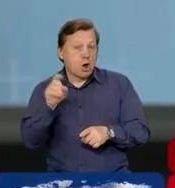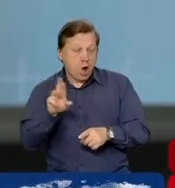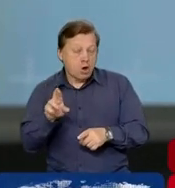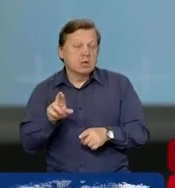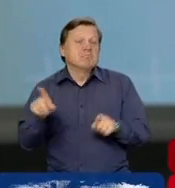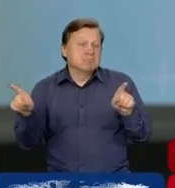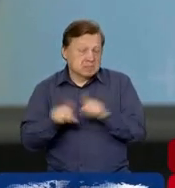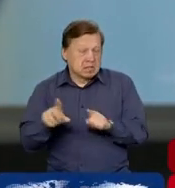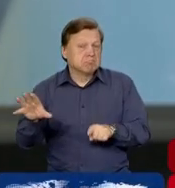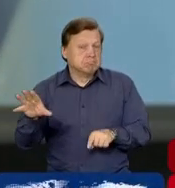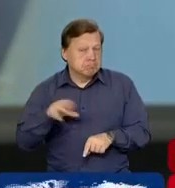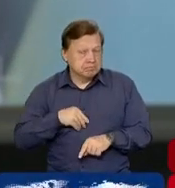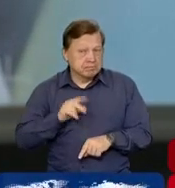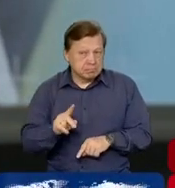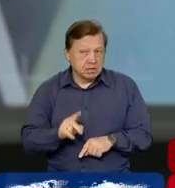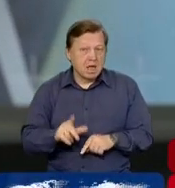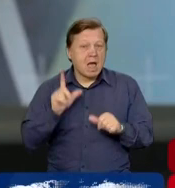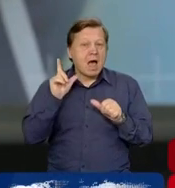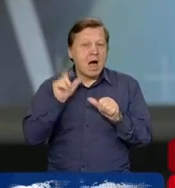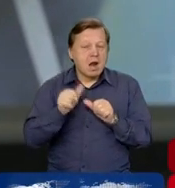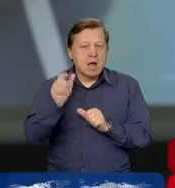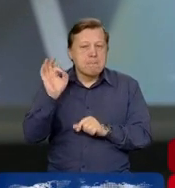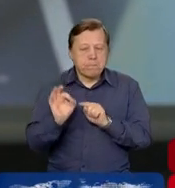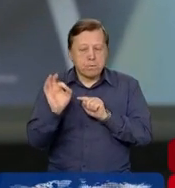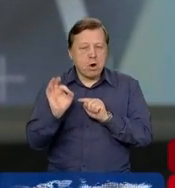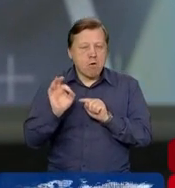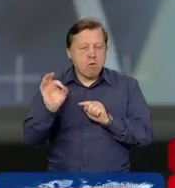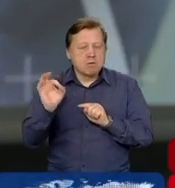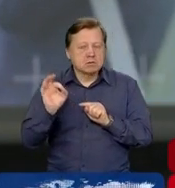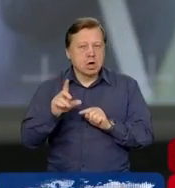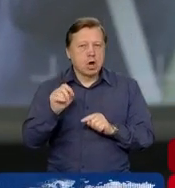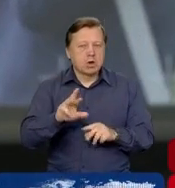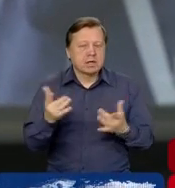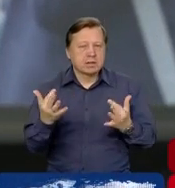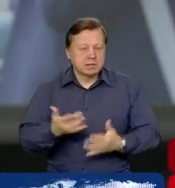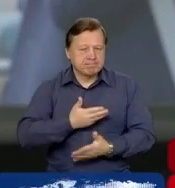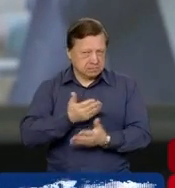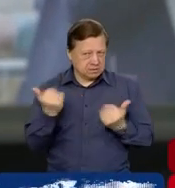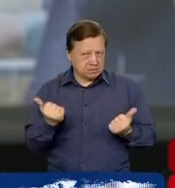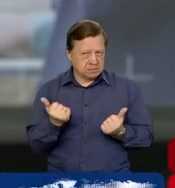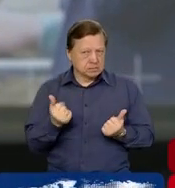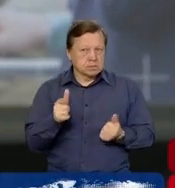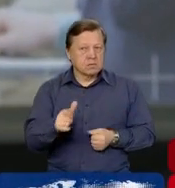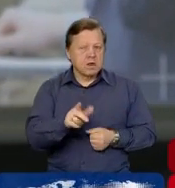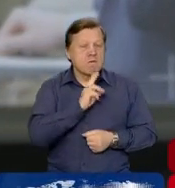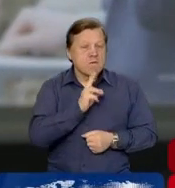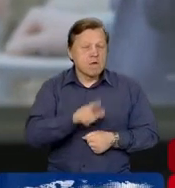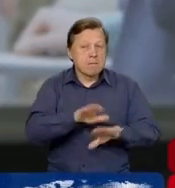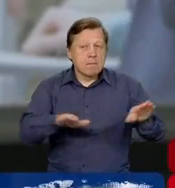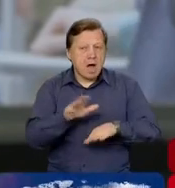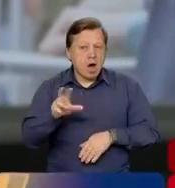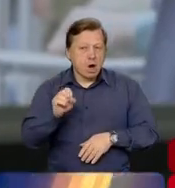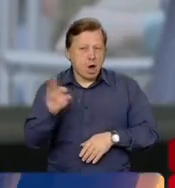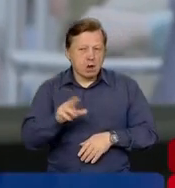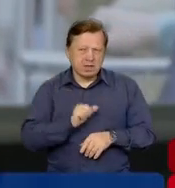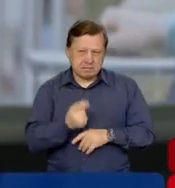rozbijał. Natomiast no, pytanie jest, w jakiej koncentracji, czy byłby tolerowany. No bo przecież ten chlor, który dodajemy do wody w basenach, to jest bardzo